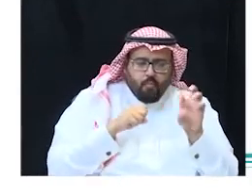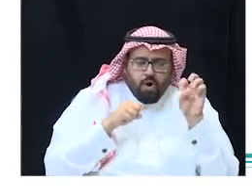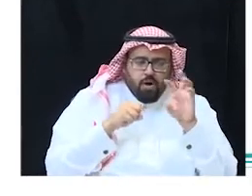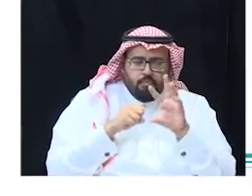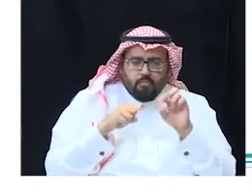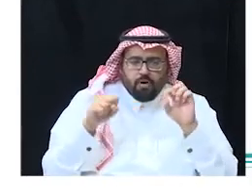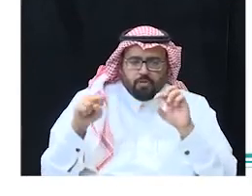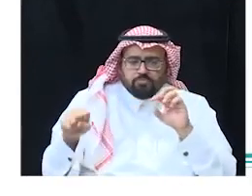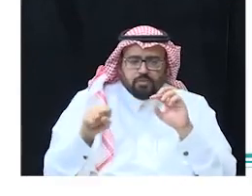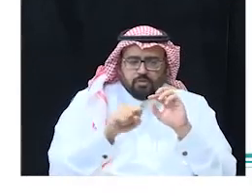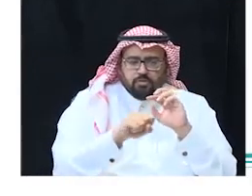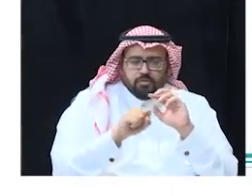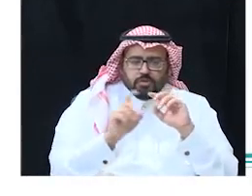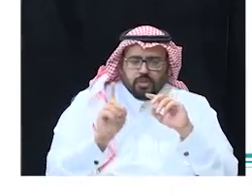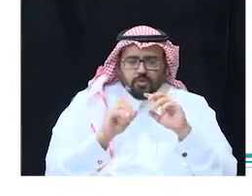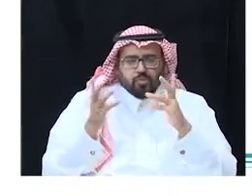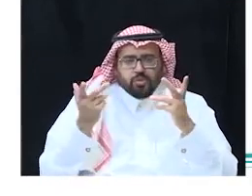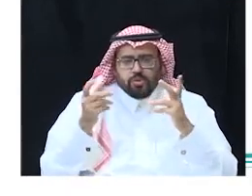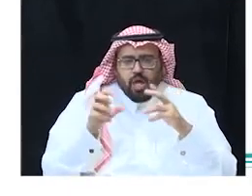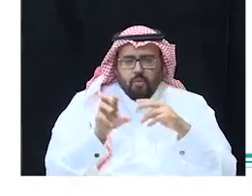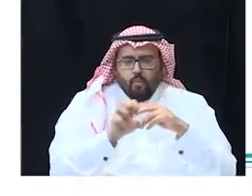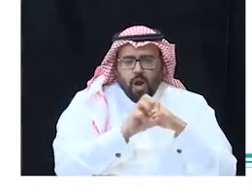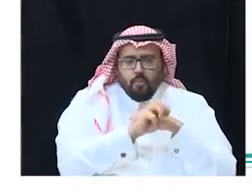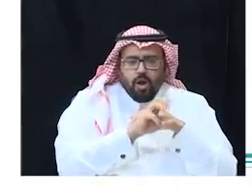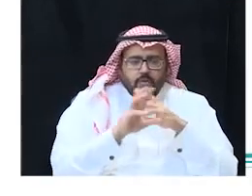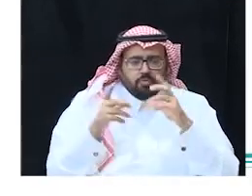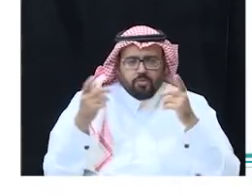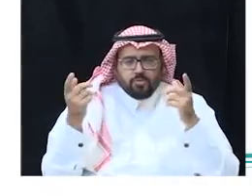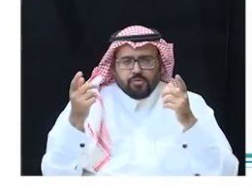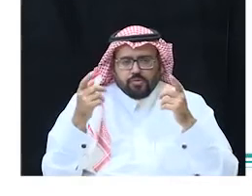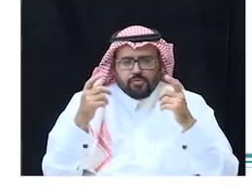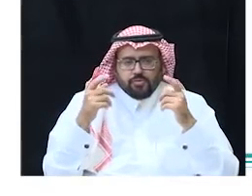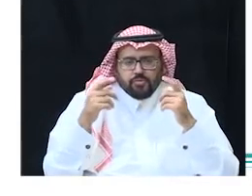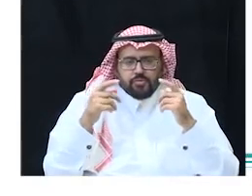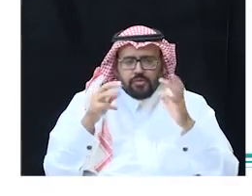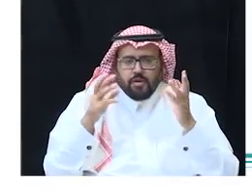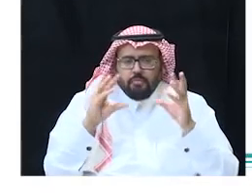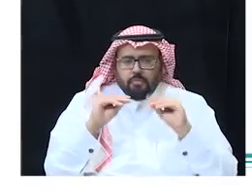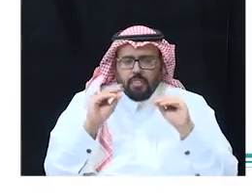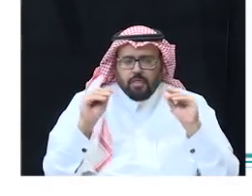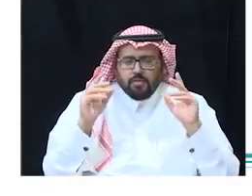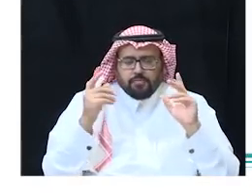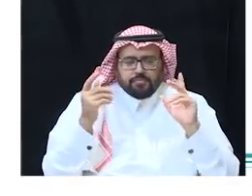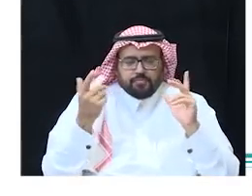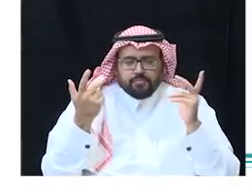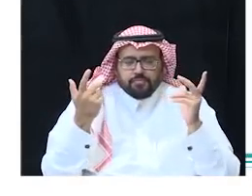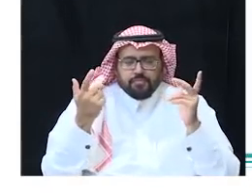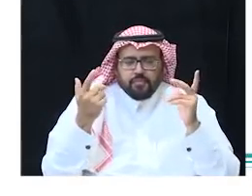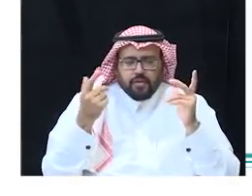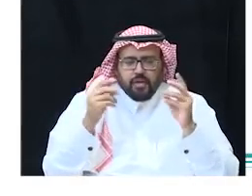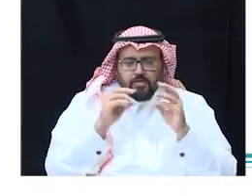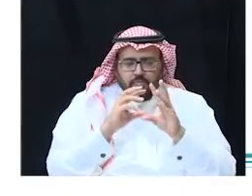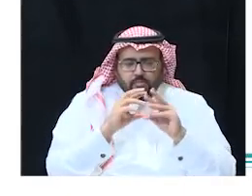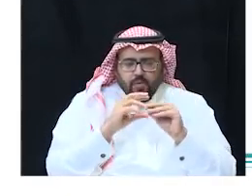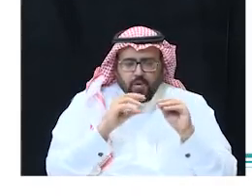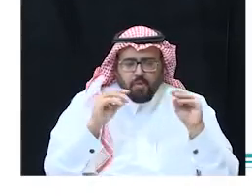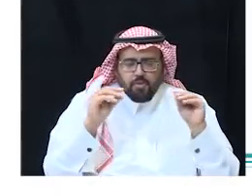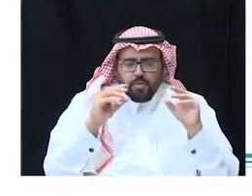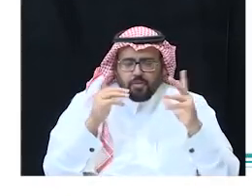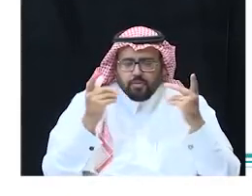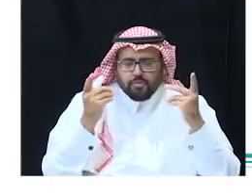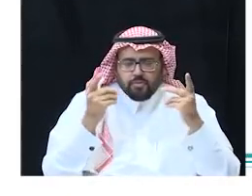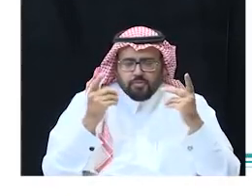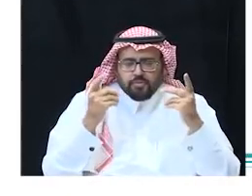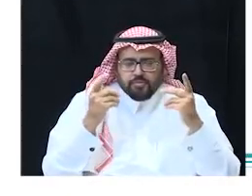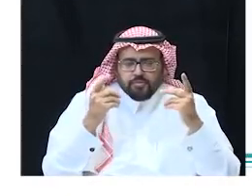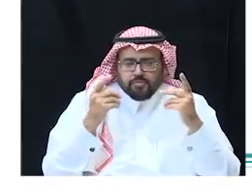التي سيجذبها المغناطيس والمواد التي لا يجذبها المغناطيس، زي ما قلنا سابقا